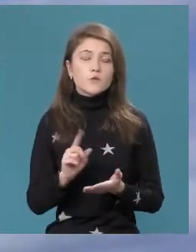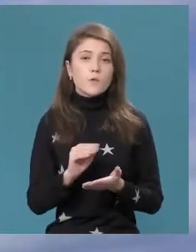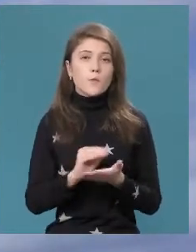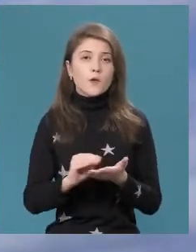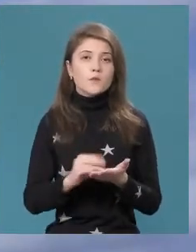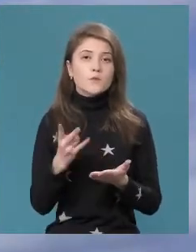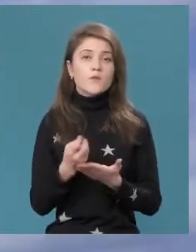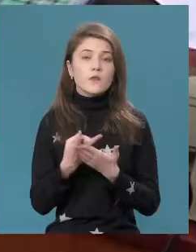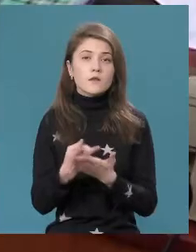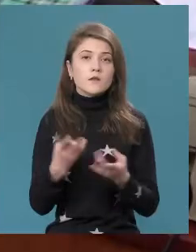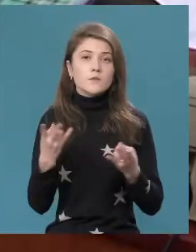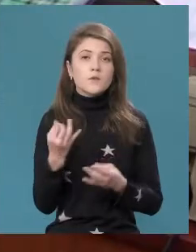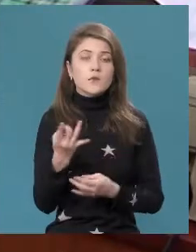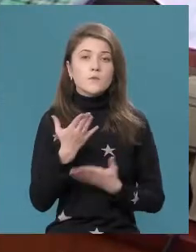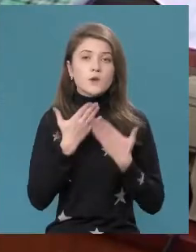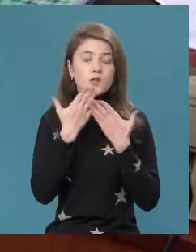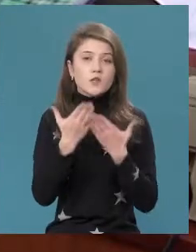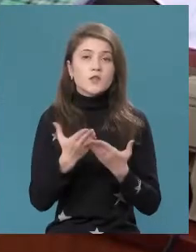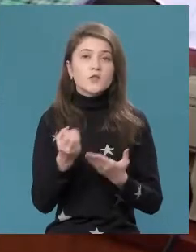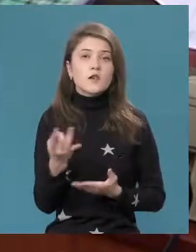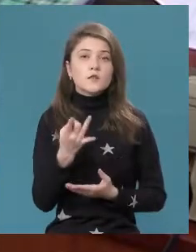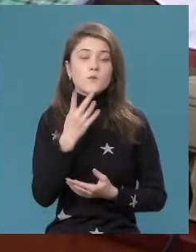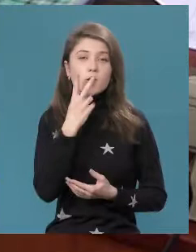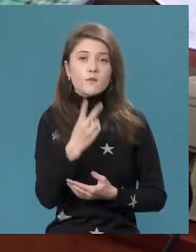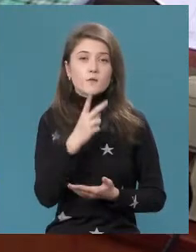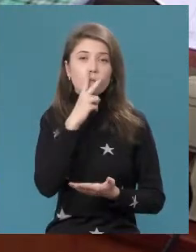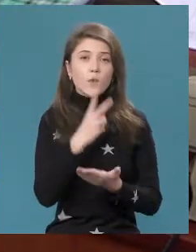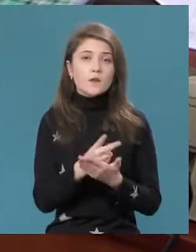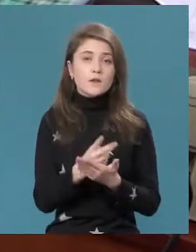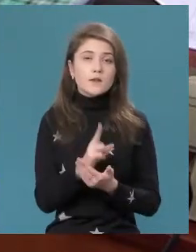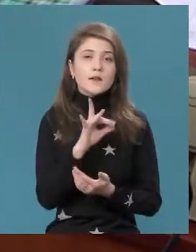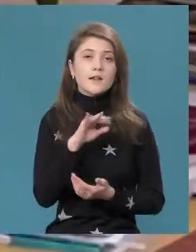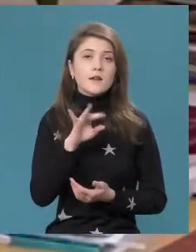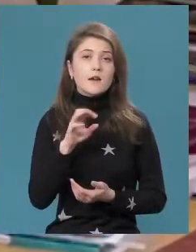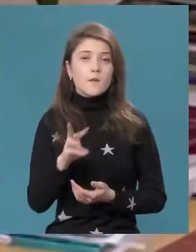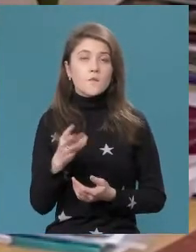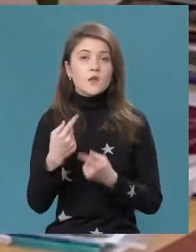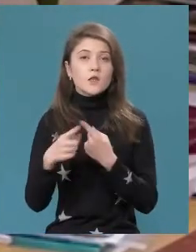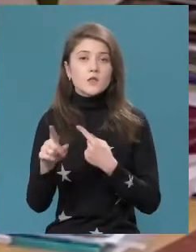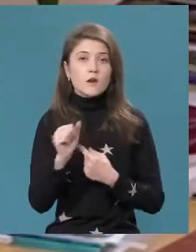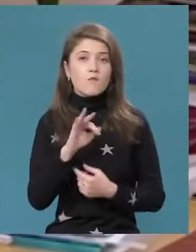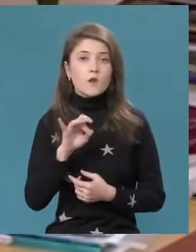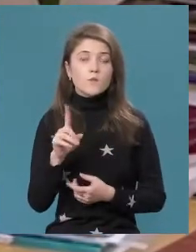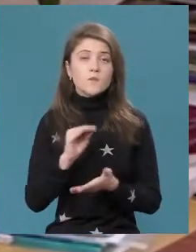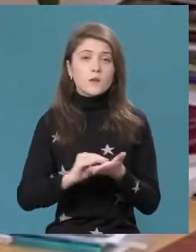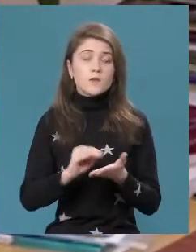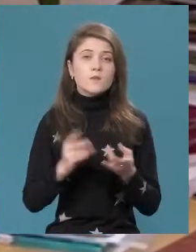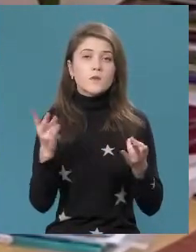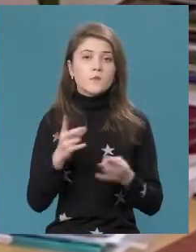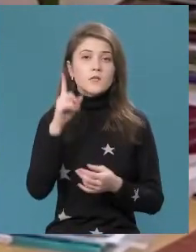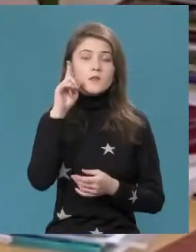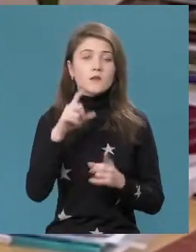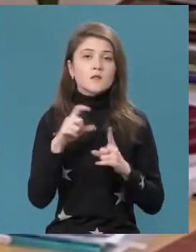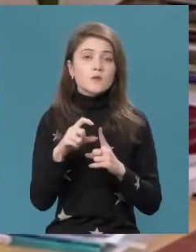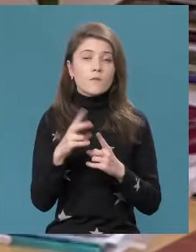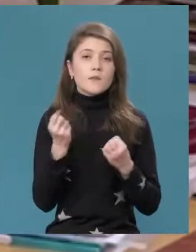раз вичитати, ще раз подивитися, показати критикам, показати іншим авторам. Щоб написати, треба володіти словом настільки,